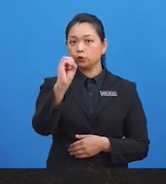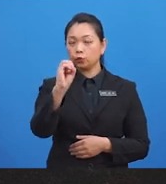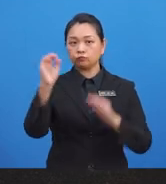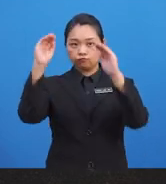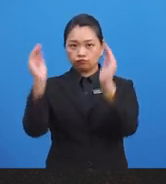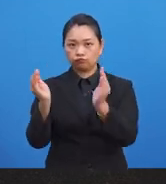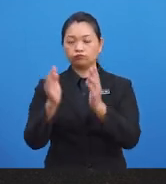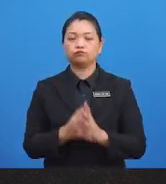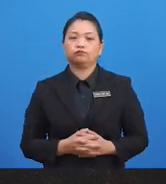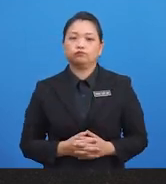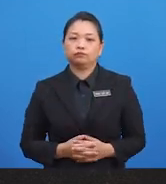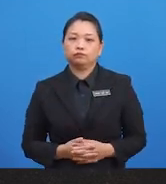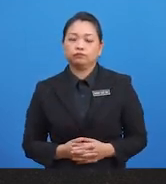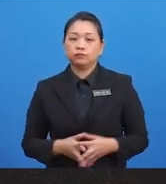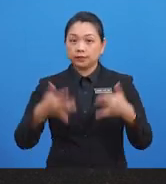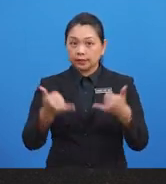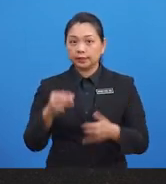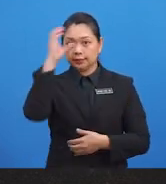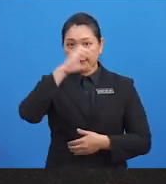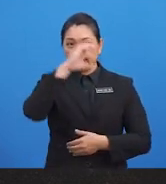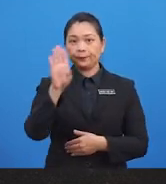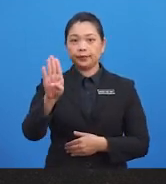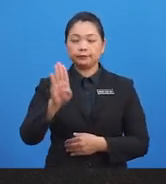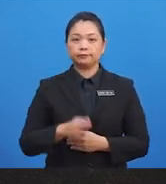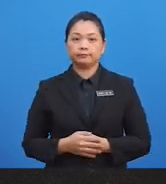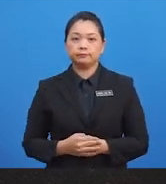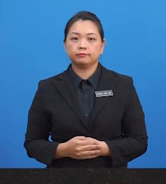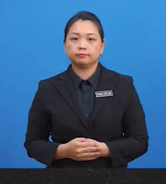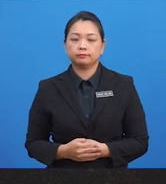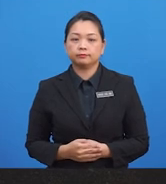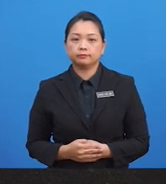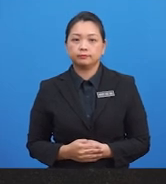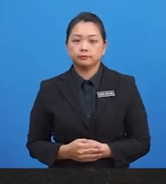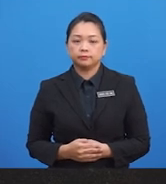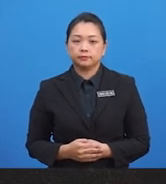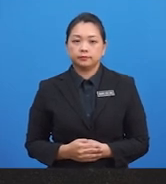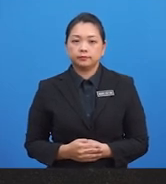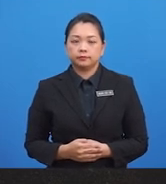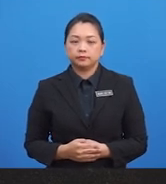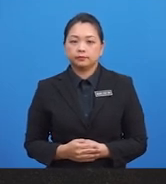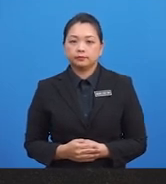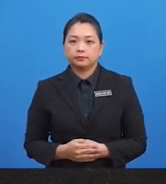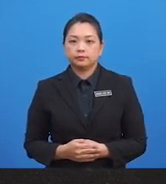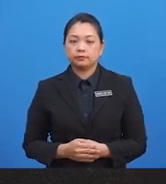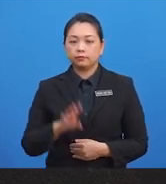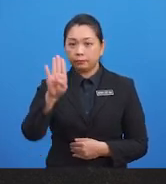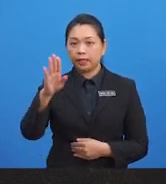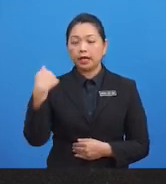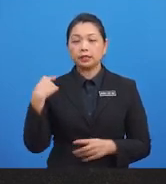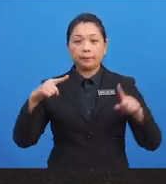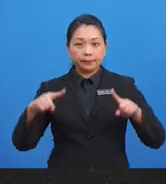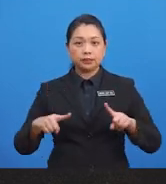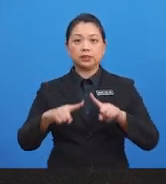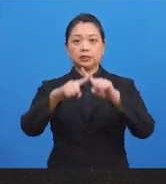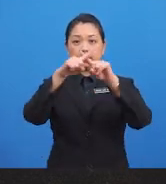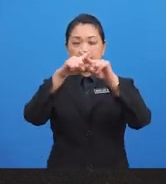B merupakan titik persilangan di antara garis Y sama dengan 2X dan